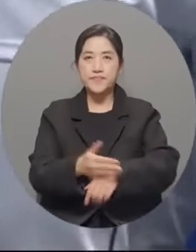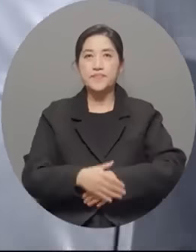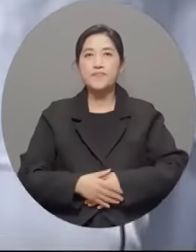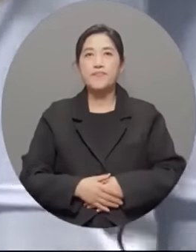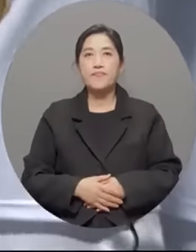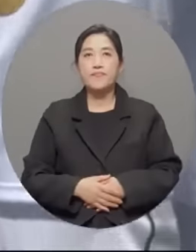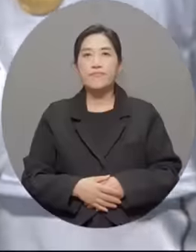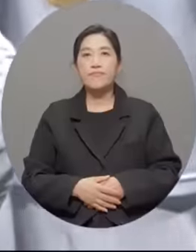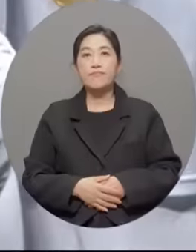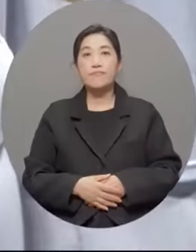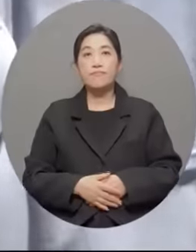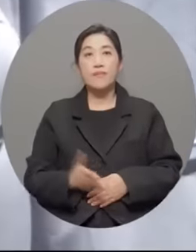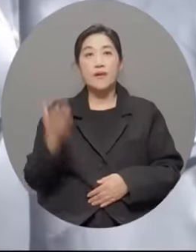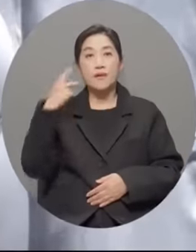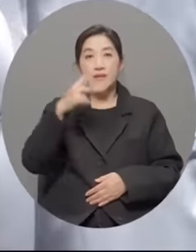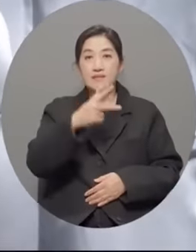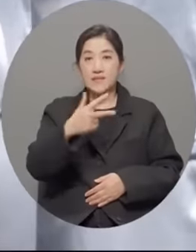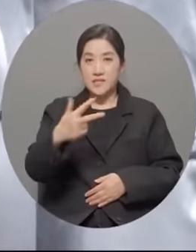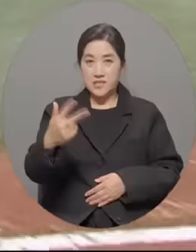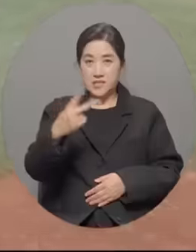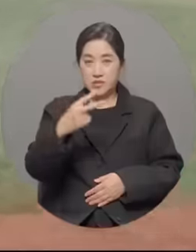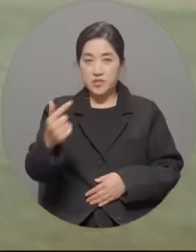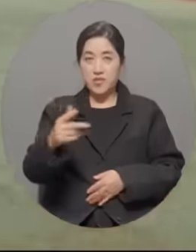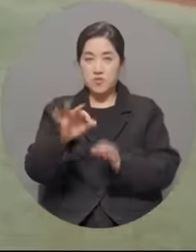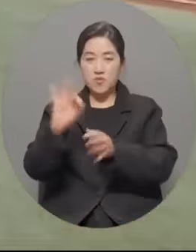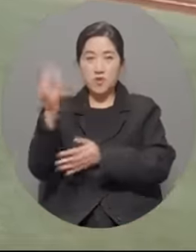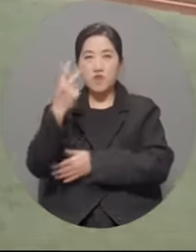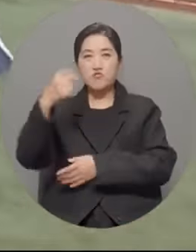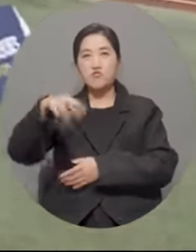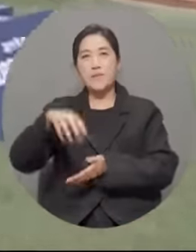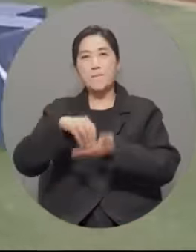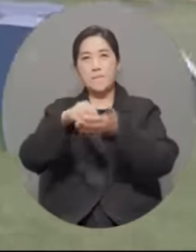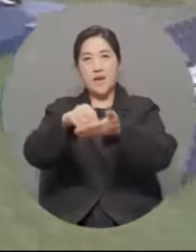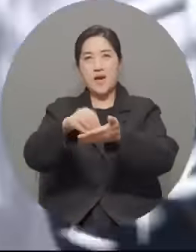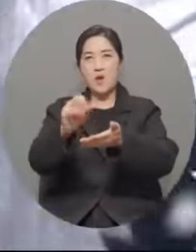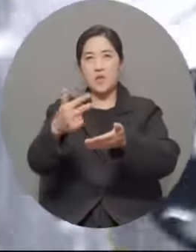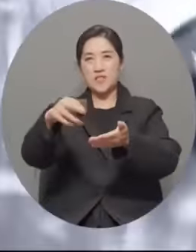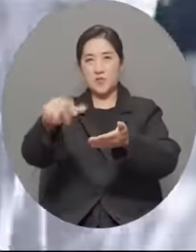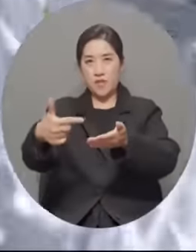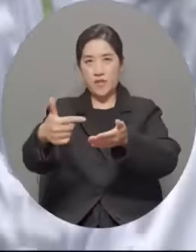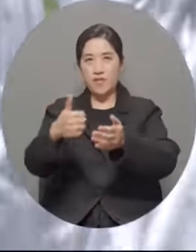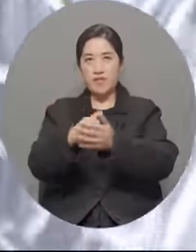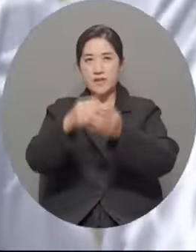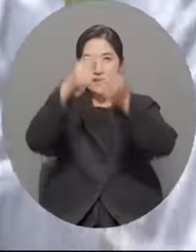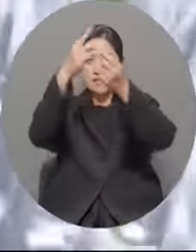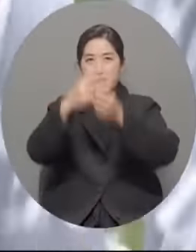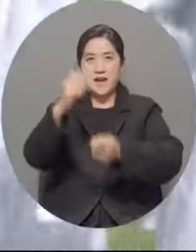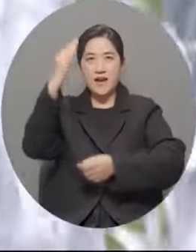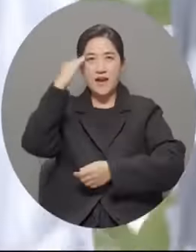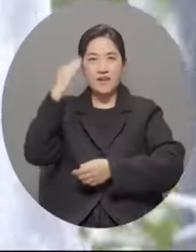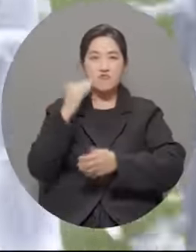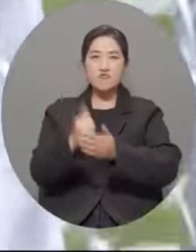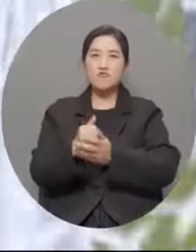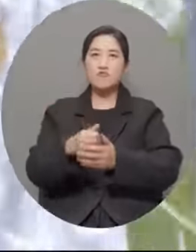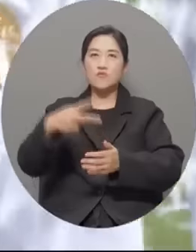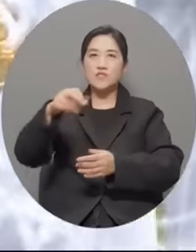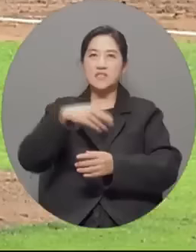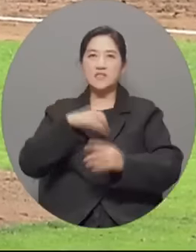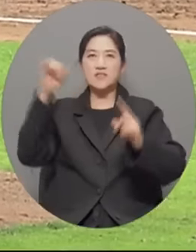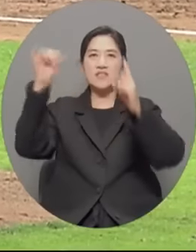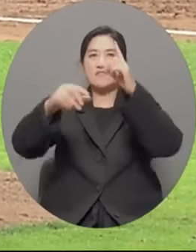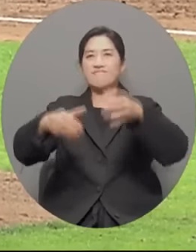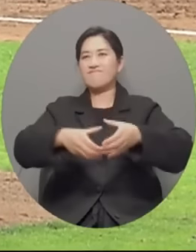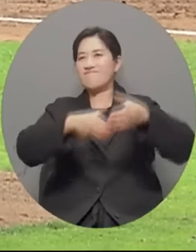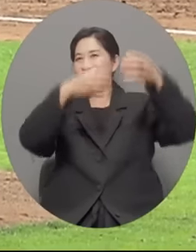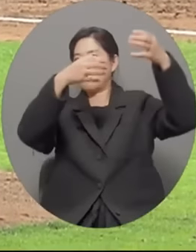취재했습니다 지난 2007년 프로야구 두산 베어스에 입단한 오재원 선수는 세 차례 한국 시리즈 우승 트로피를